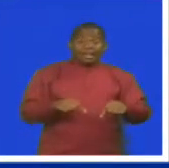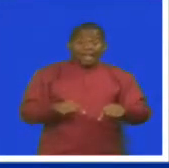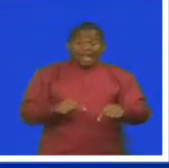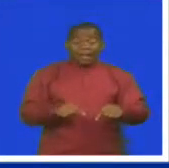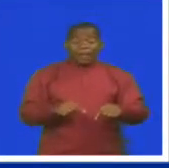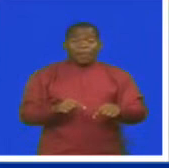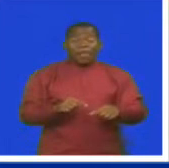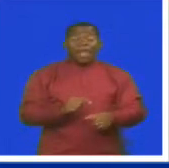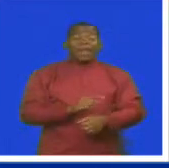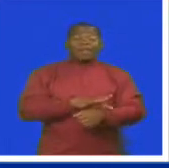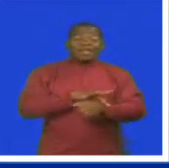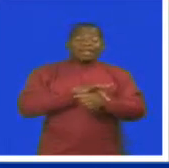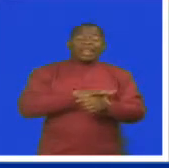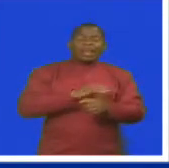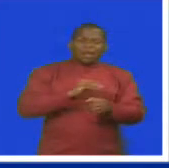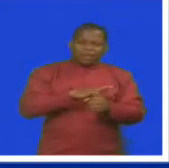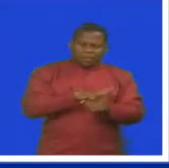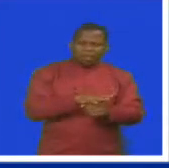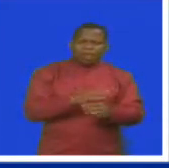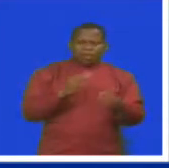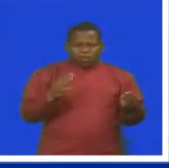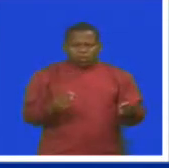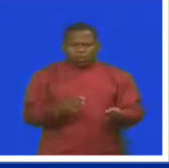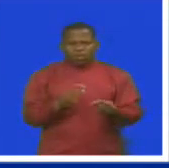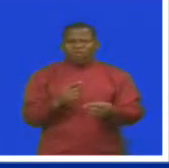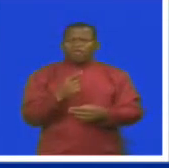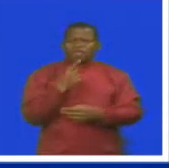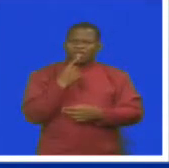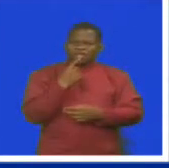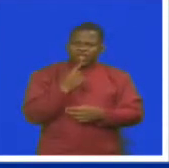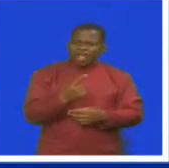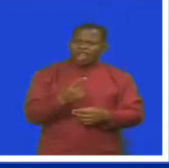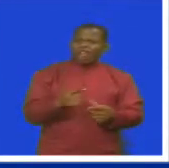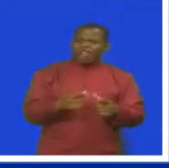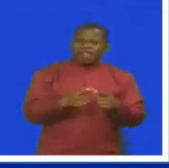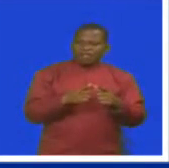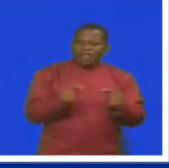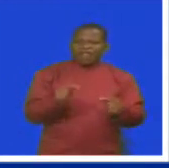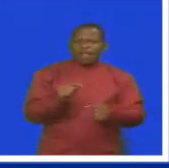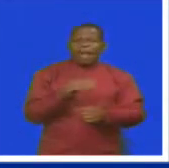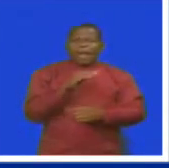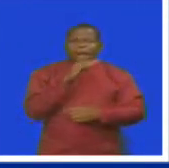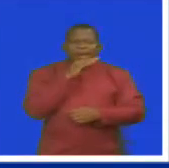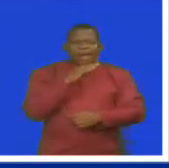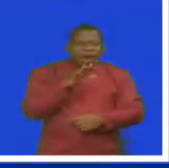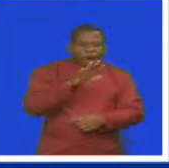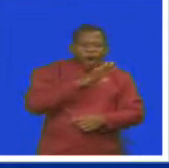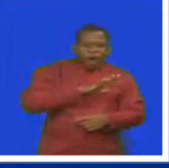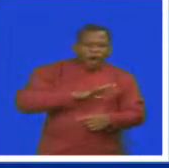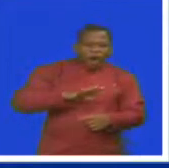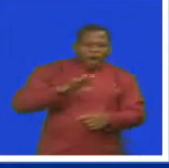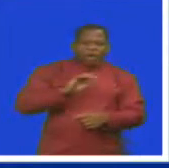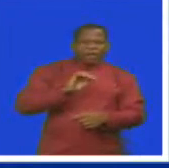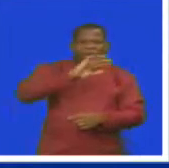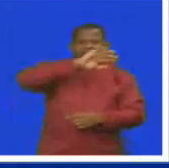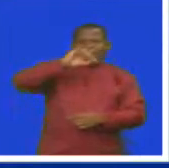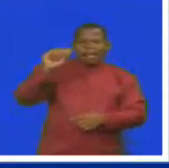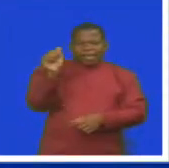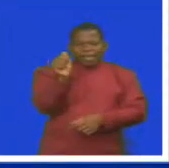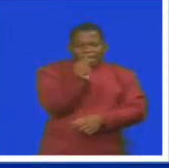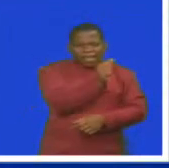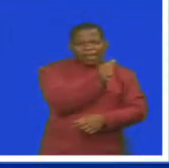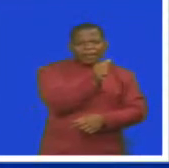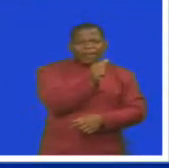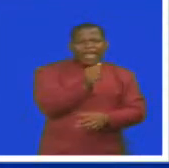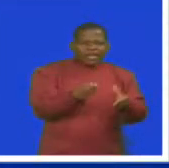COVID seyiphelile. So bantu sebabuyile etimoto atsale kubuya tonke. Lokungasile lesibuka ukuthi thine hey